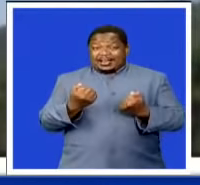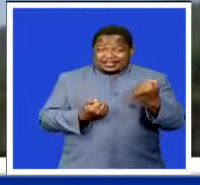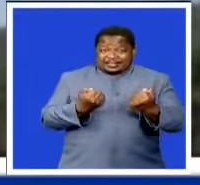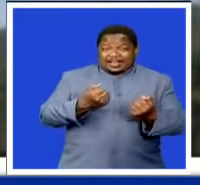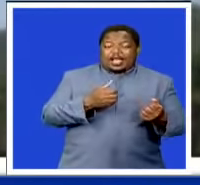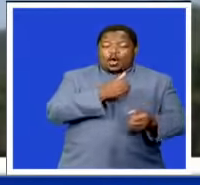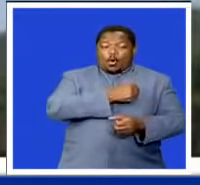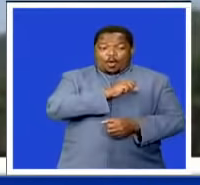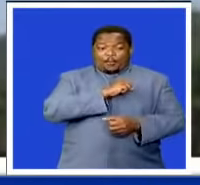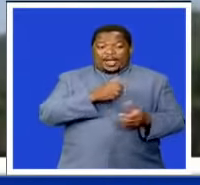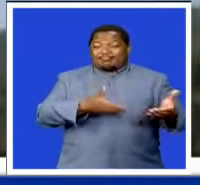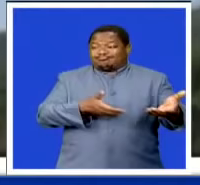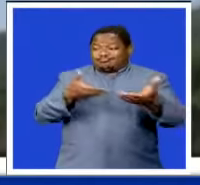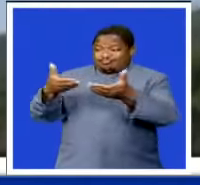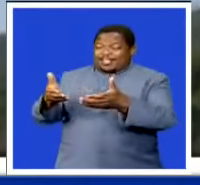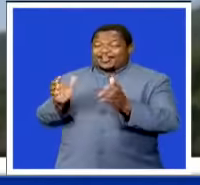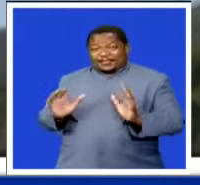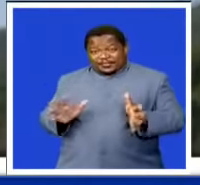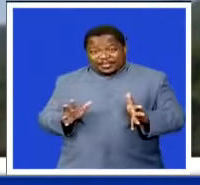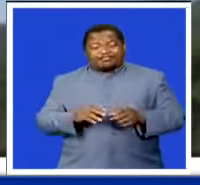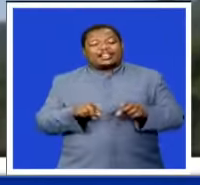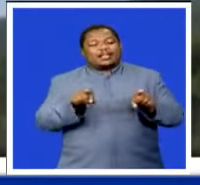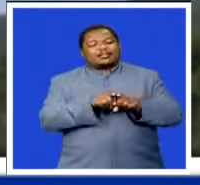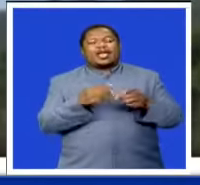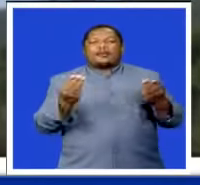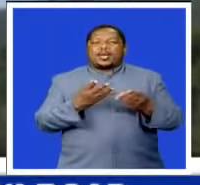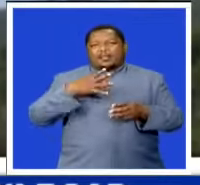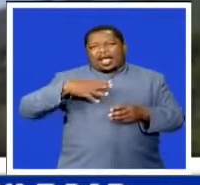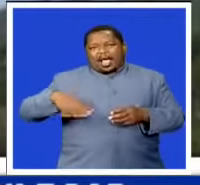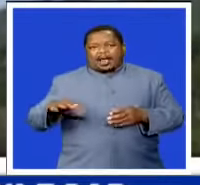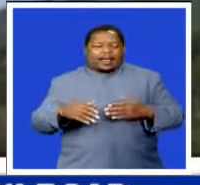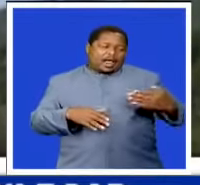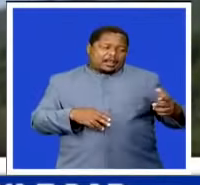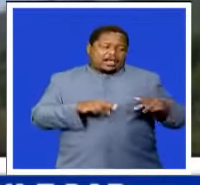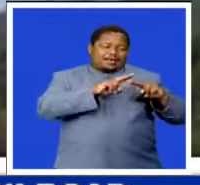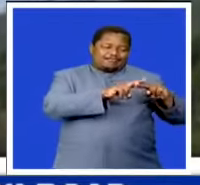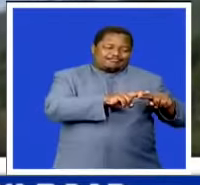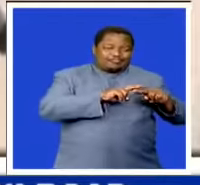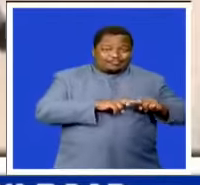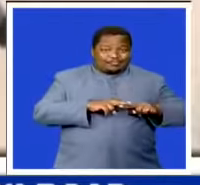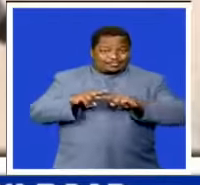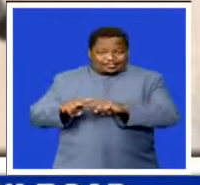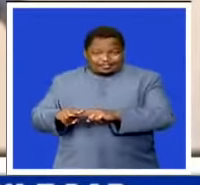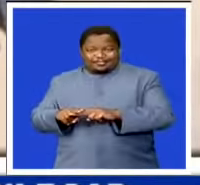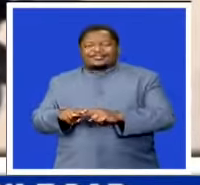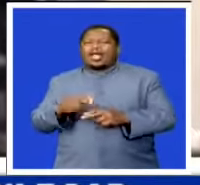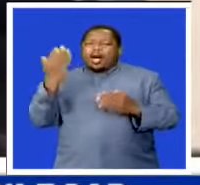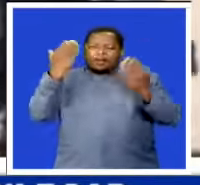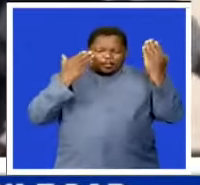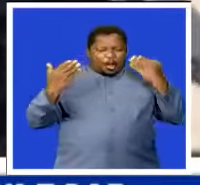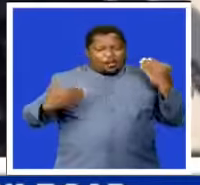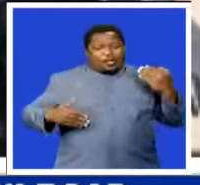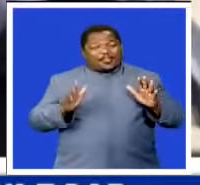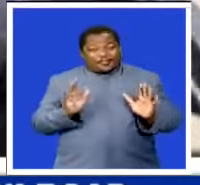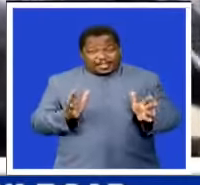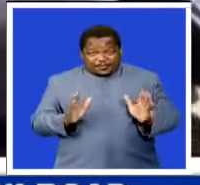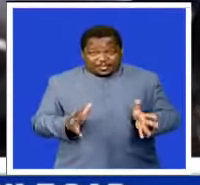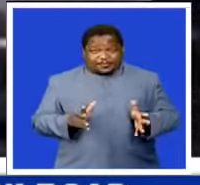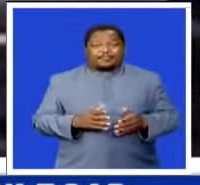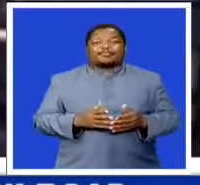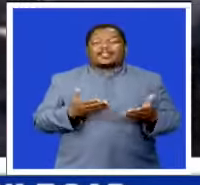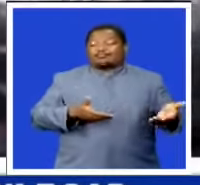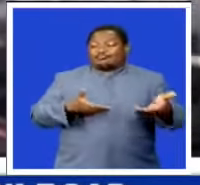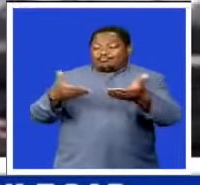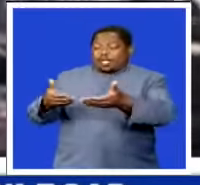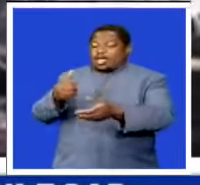bakhona labalimele. Simo balimele bona simo sabo sto sato sibukela masifika